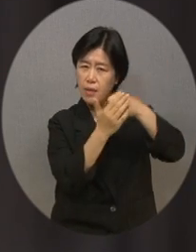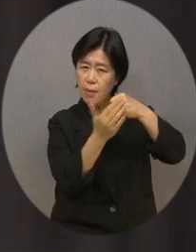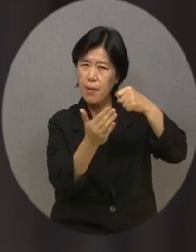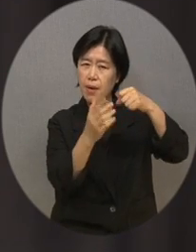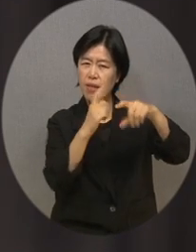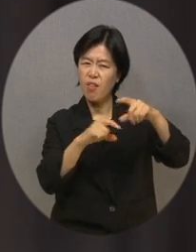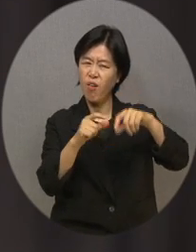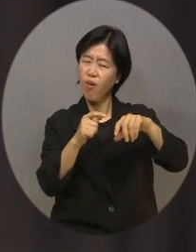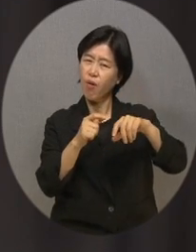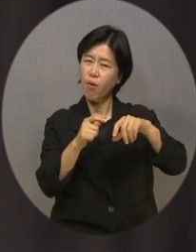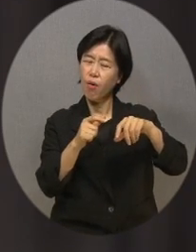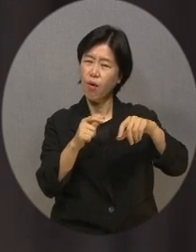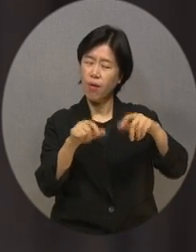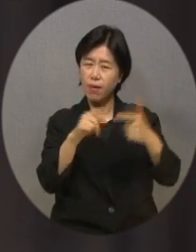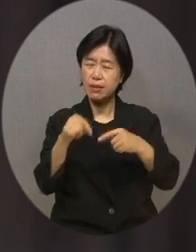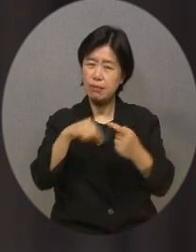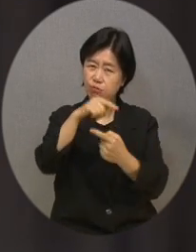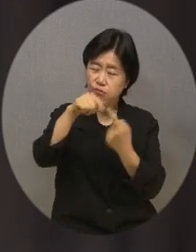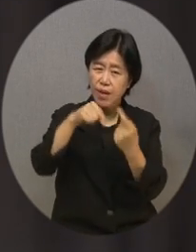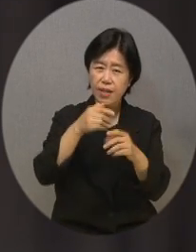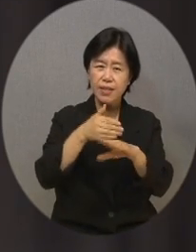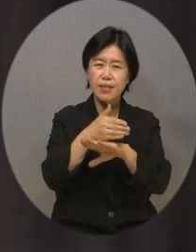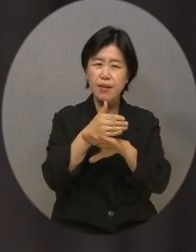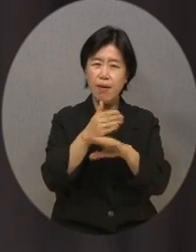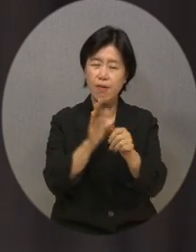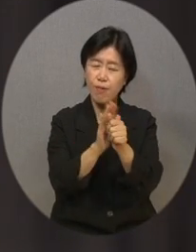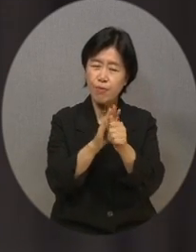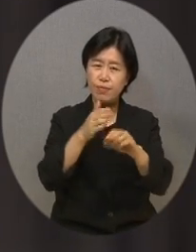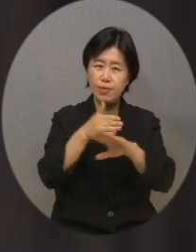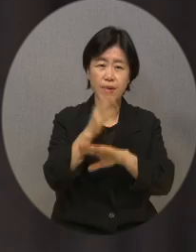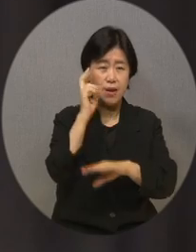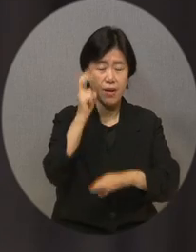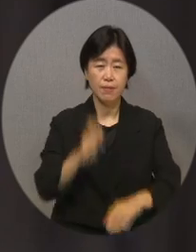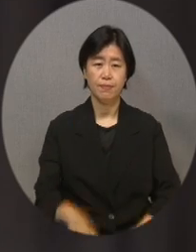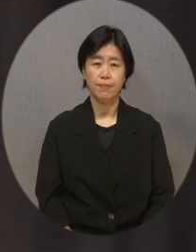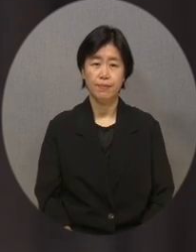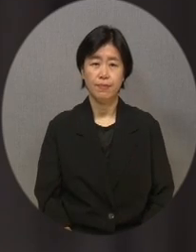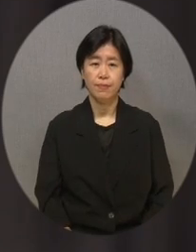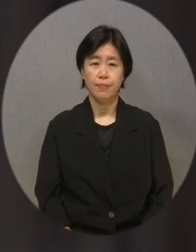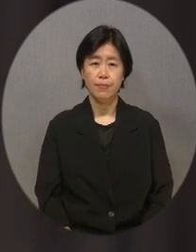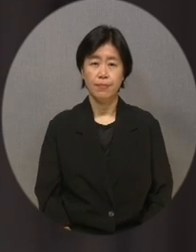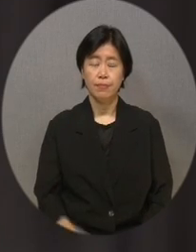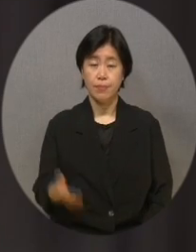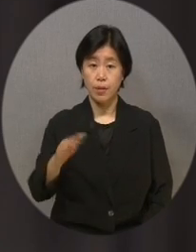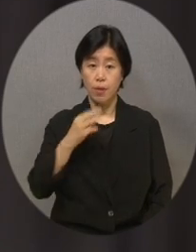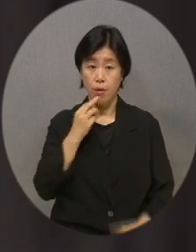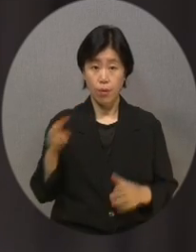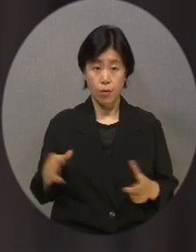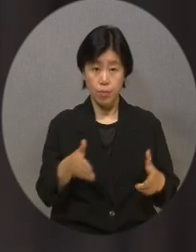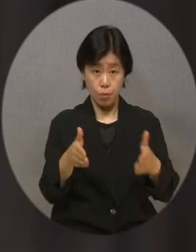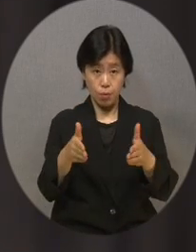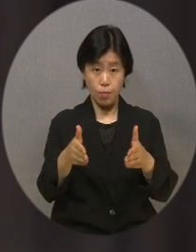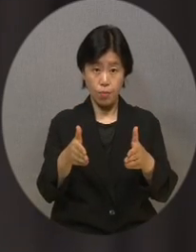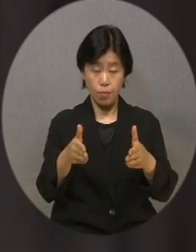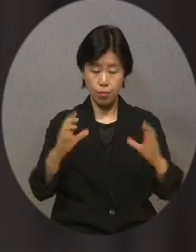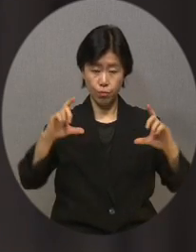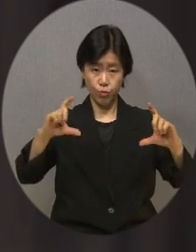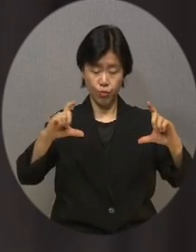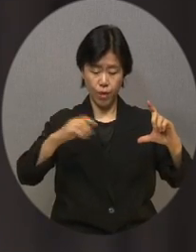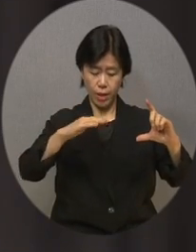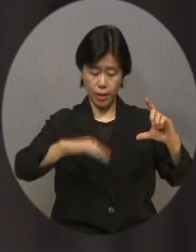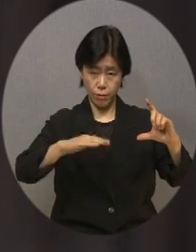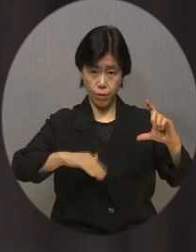더 더디게 좀 진행되고 있는 건 오케이. 아닌지 저는 그렇게 생각을 하는데요. 그럼에도 불구하고 이 경기도가 이 남쪽과